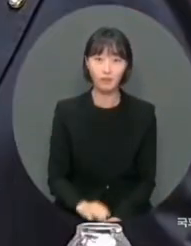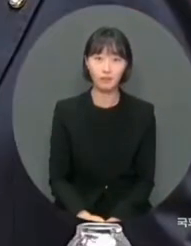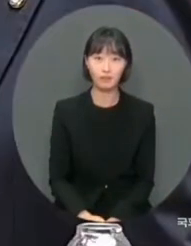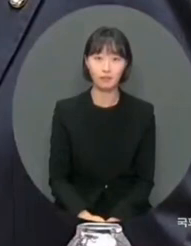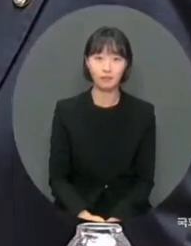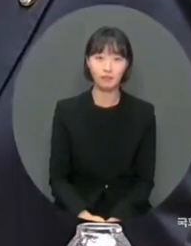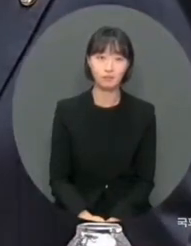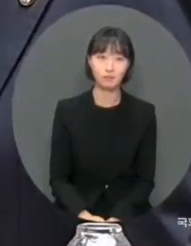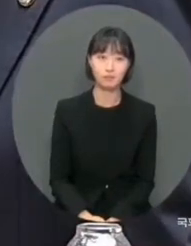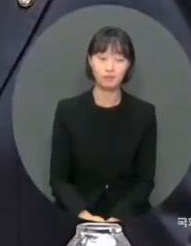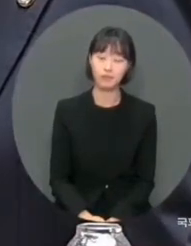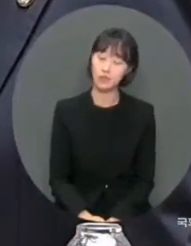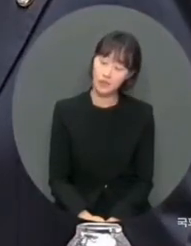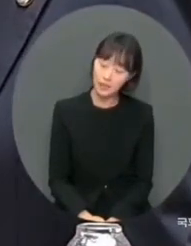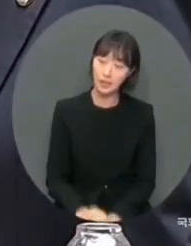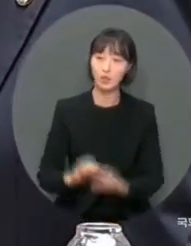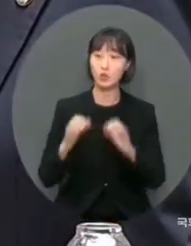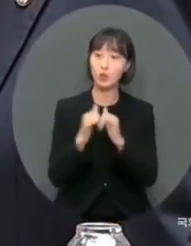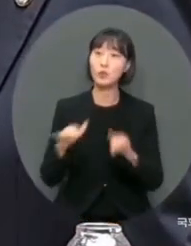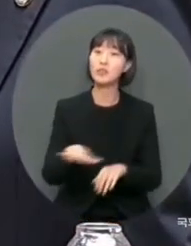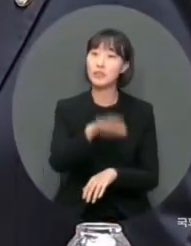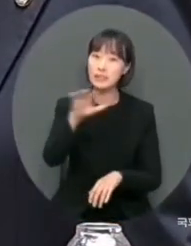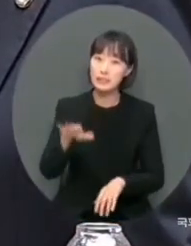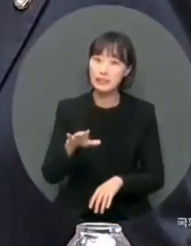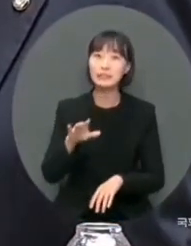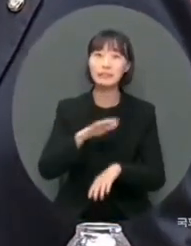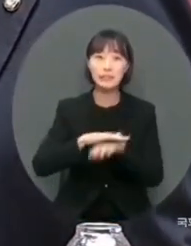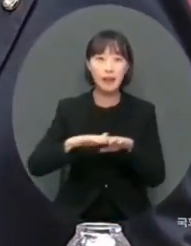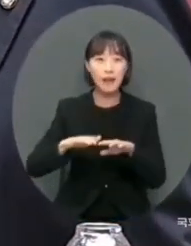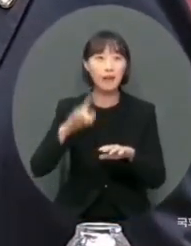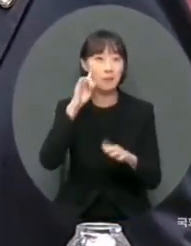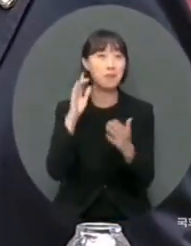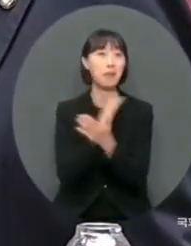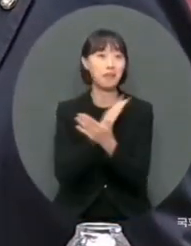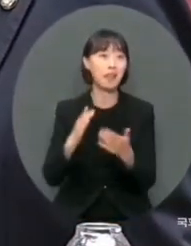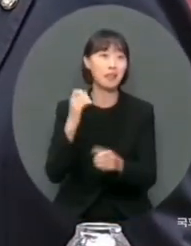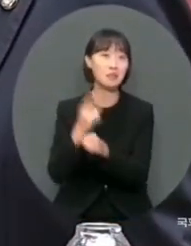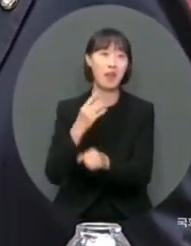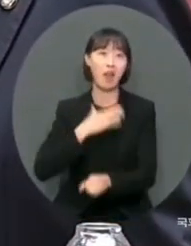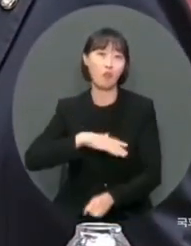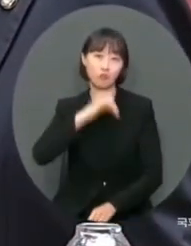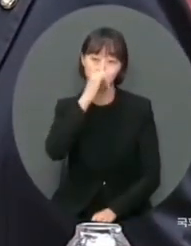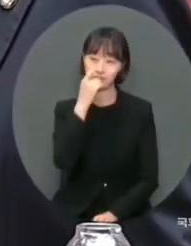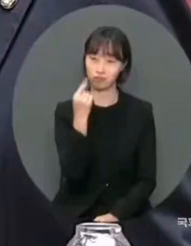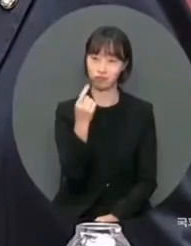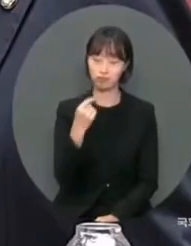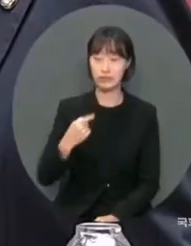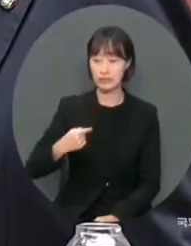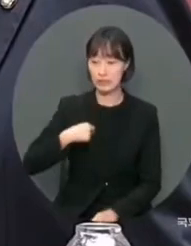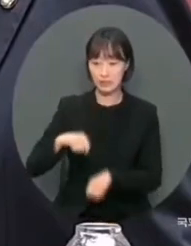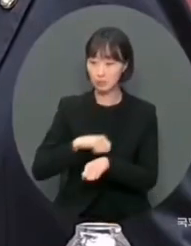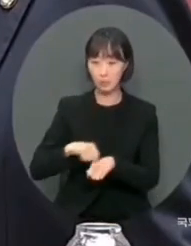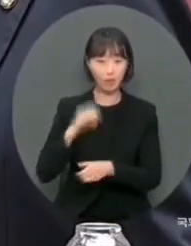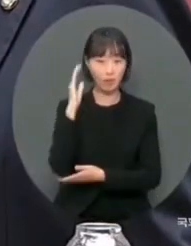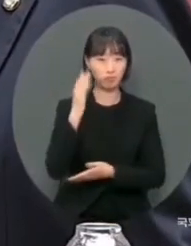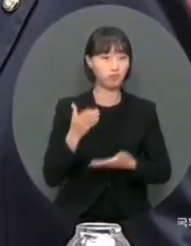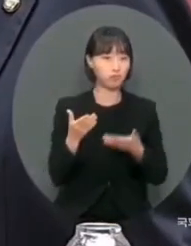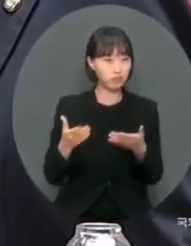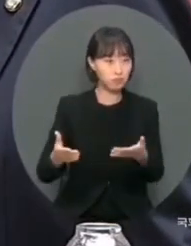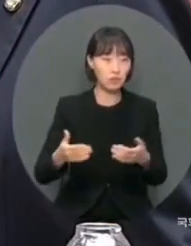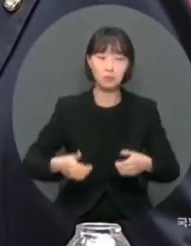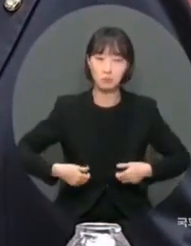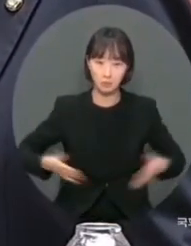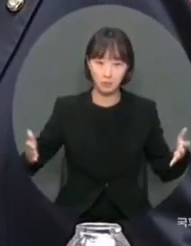글쎄요, 그건 국민들께서 뭐 너무나 잘 아실 사항이기 때문에 제가 뭐 특별히 언급해야 할 이유는 없는 것 같습니다.